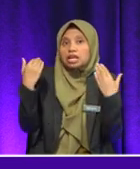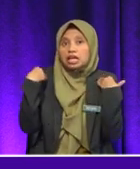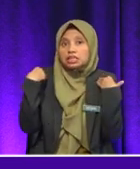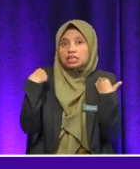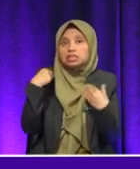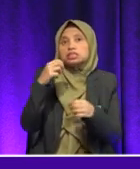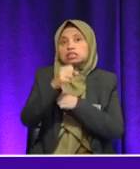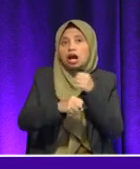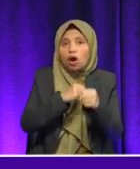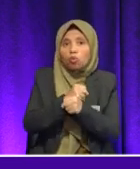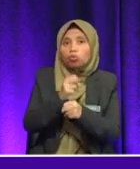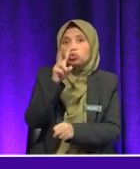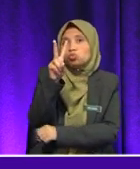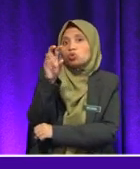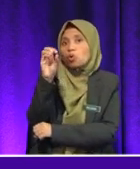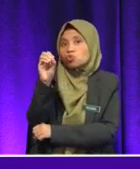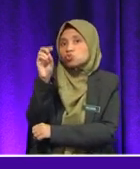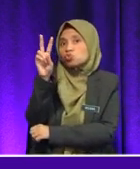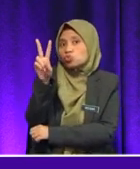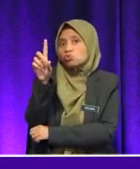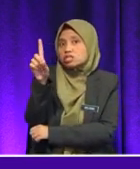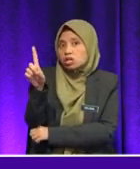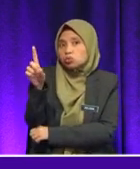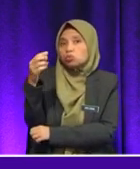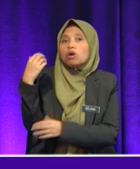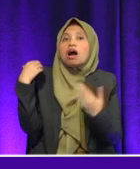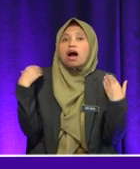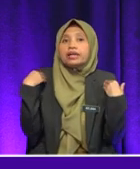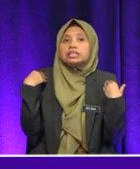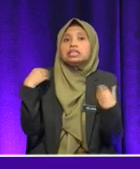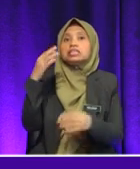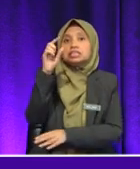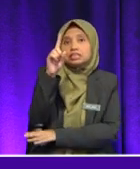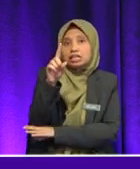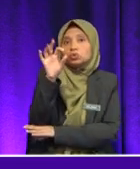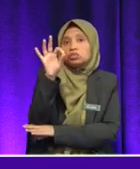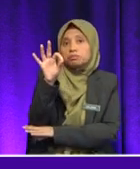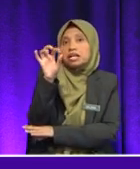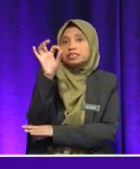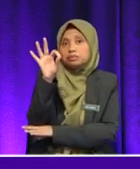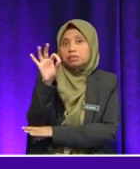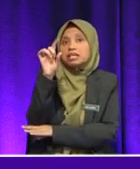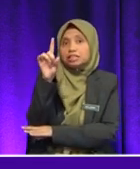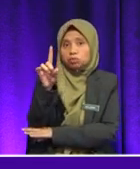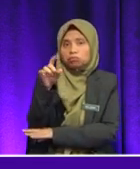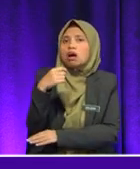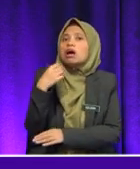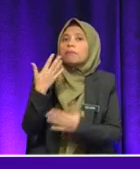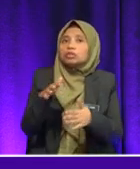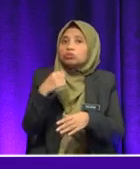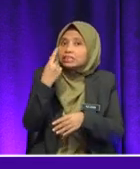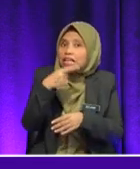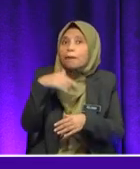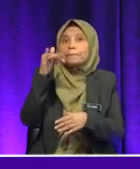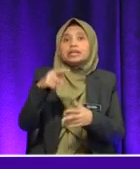2021 ada tahun 1991 tahun duit dikeluarkan seterusnya Siapa yang keluarkan